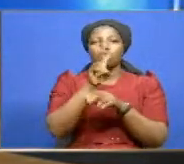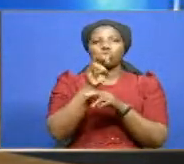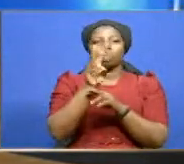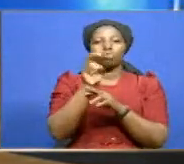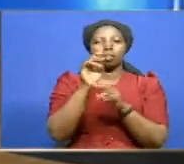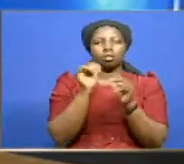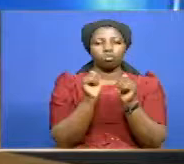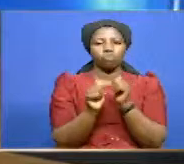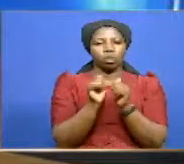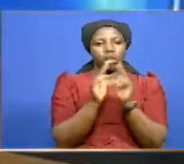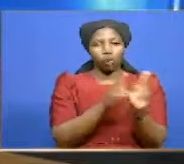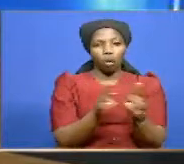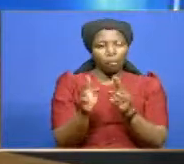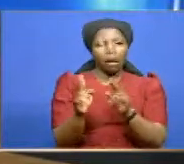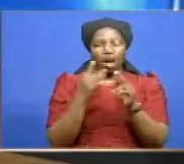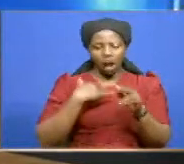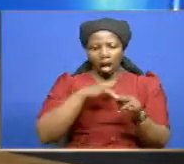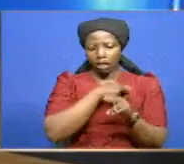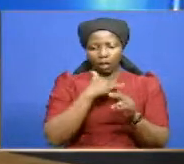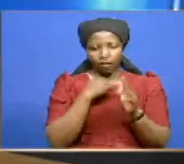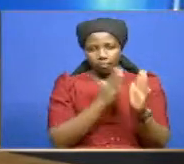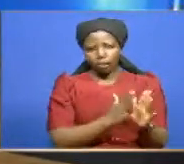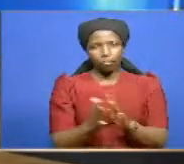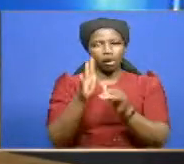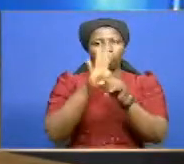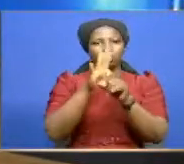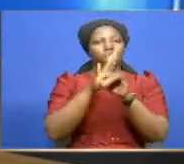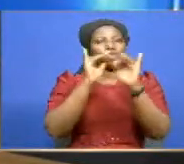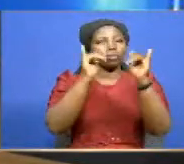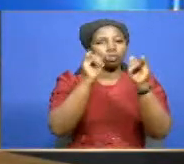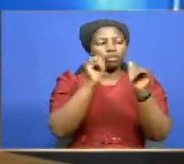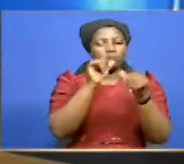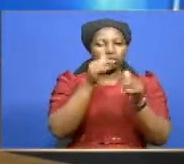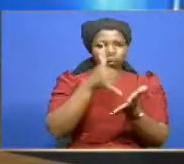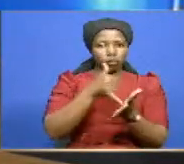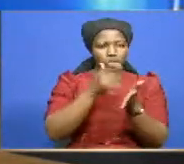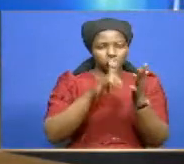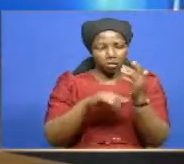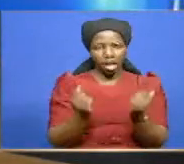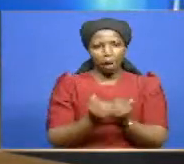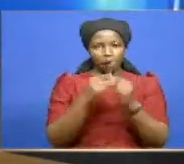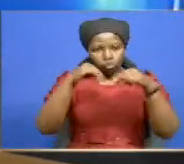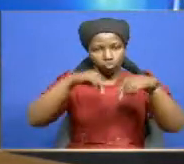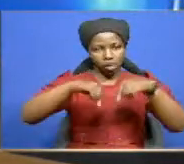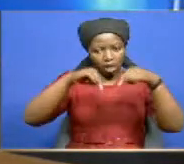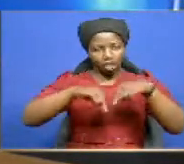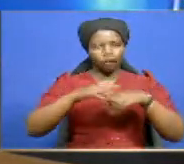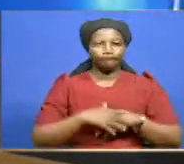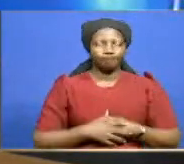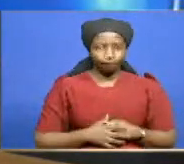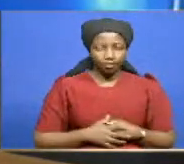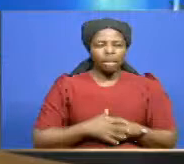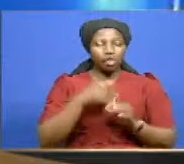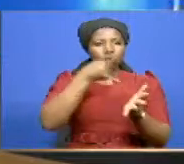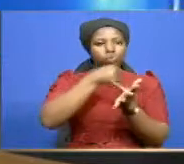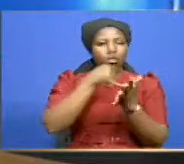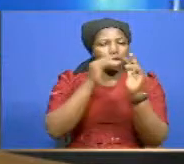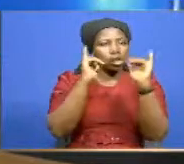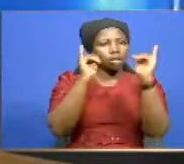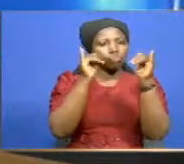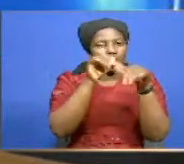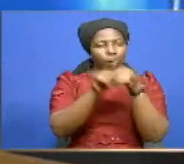kawaida yetu mtazamaji tumekuandalia taarifa nyingi tu zilizojiri hii leo, zikiwemo taarifa mtazamaji kuhusiana na jinsi mswada wa